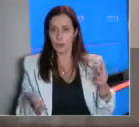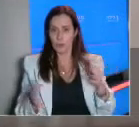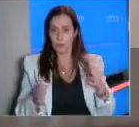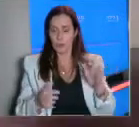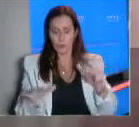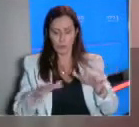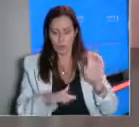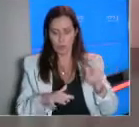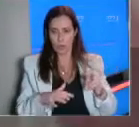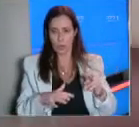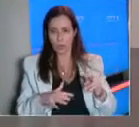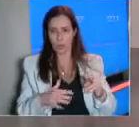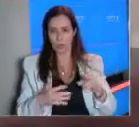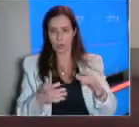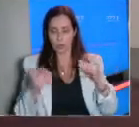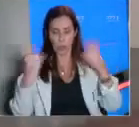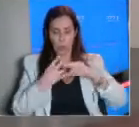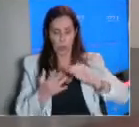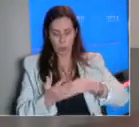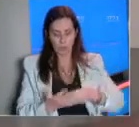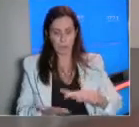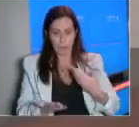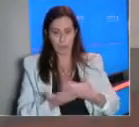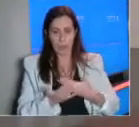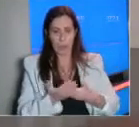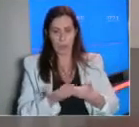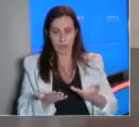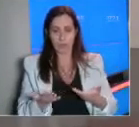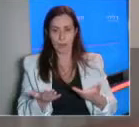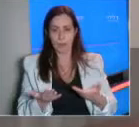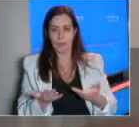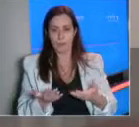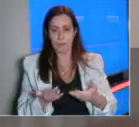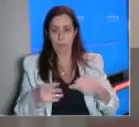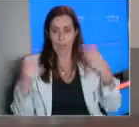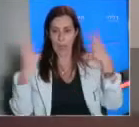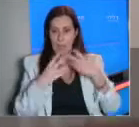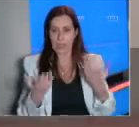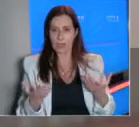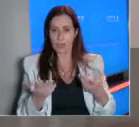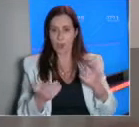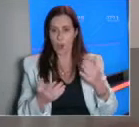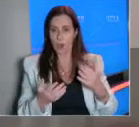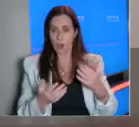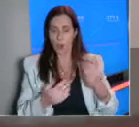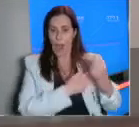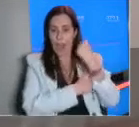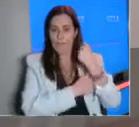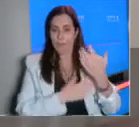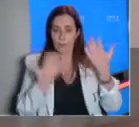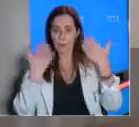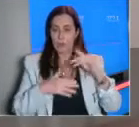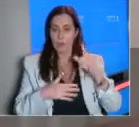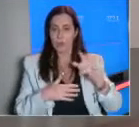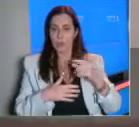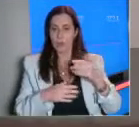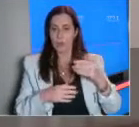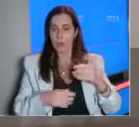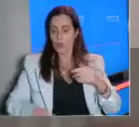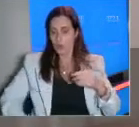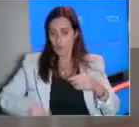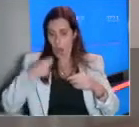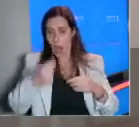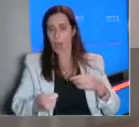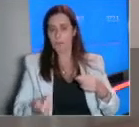השלטונות, ששניהם היו חתומים על מזכר ההבנות שנתן את המסגרת, להסכם הזה, היו ערבים להסכם, המצרים היו צריכים להכניס יד